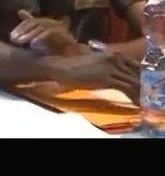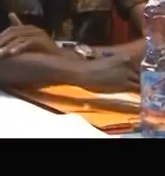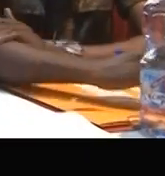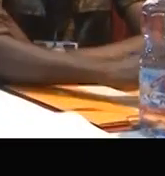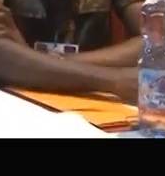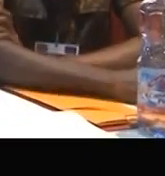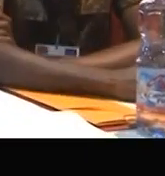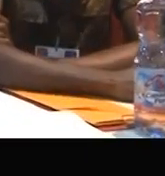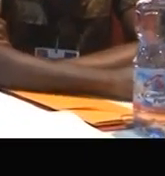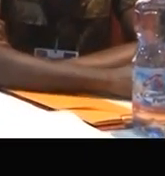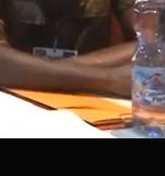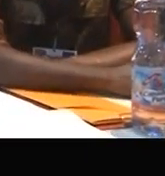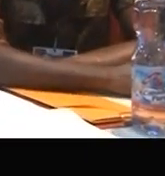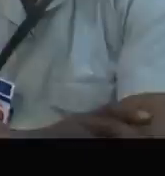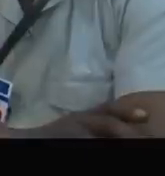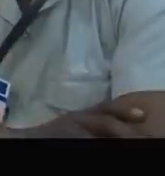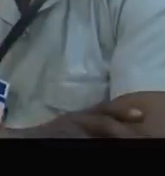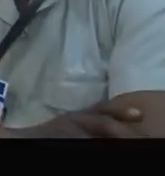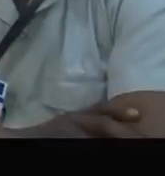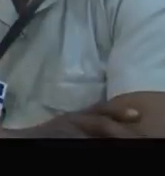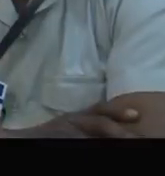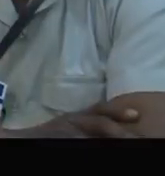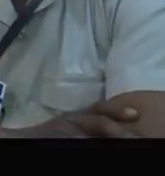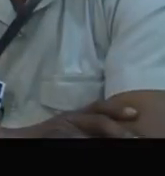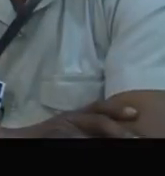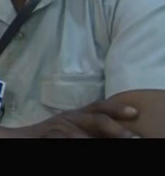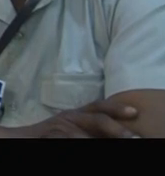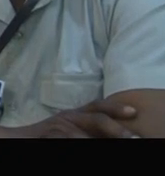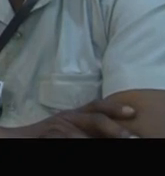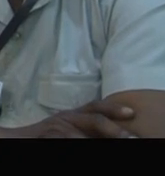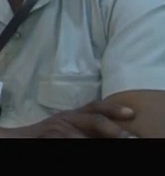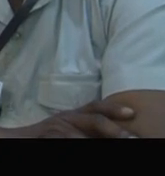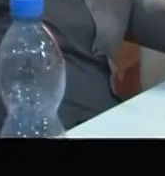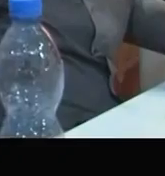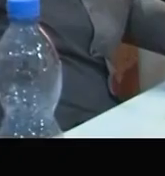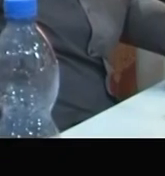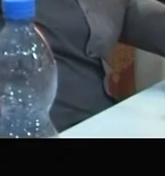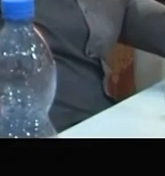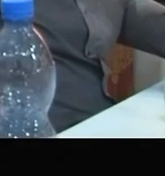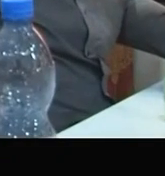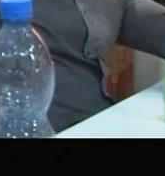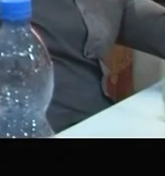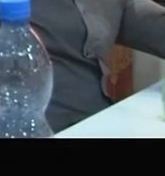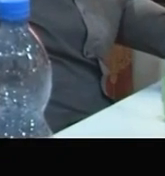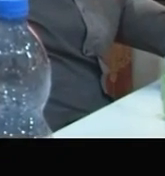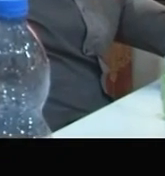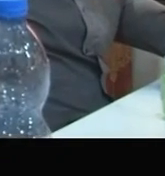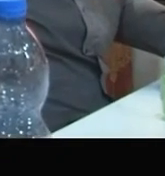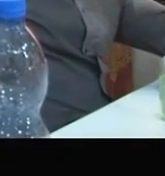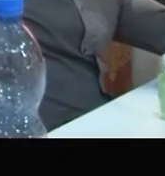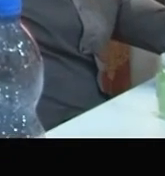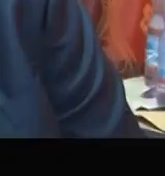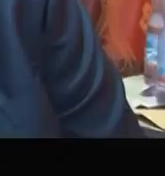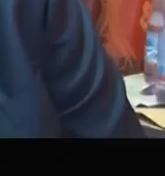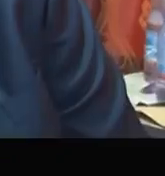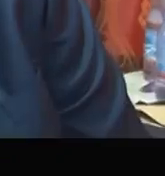salle Emmanuel de l'hôtel Malebo dans la commune de Kitambo à Kinshasa. Cet atelier, organisé par les programmes d'appui à la réforme du secteur